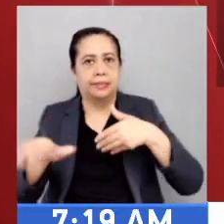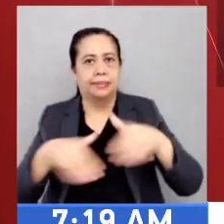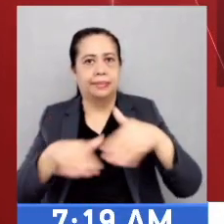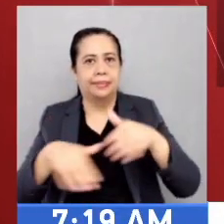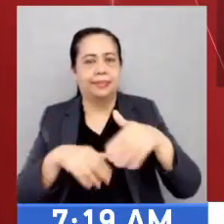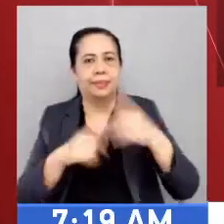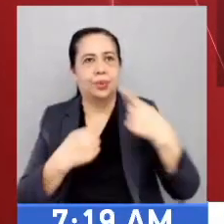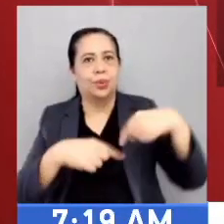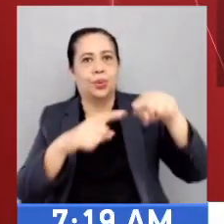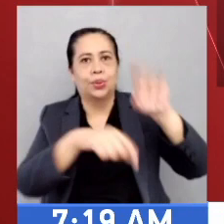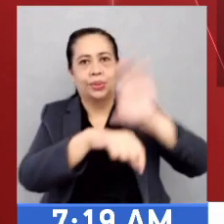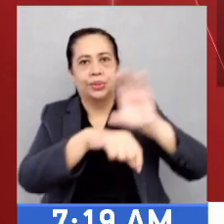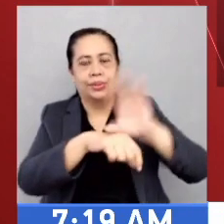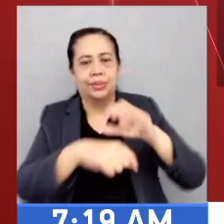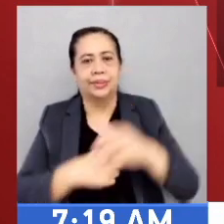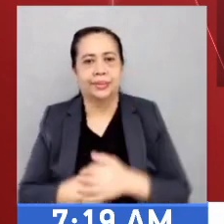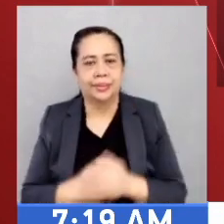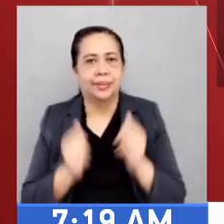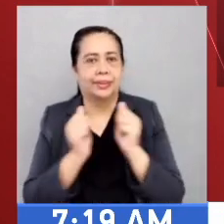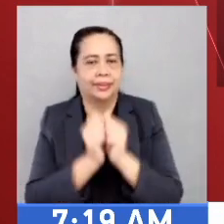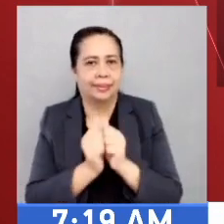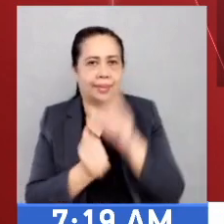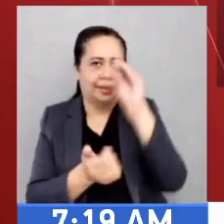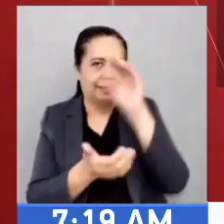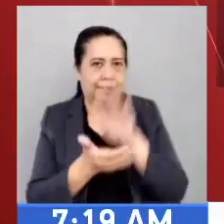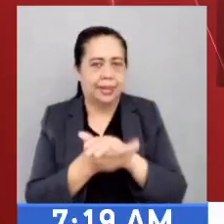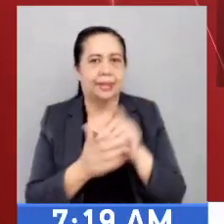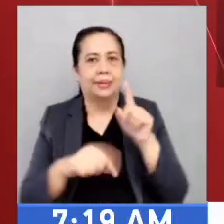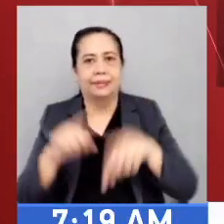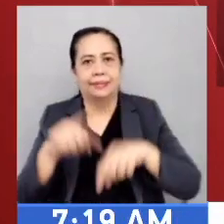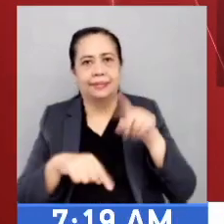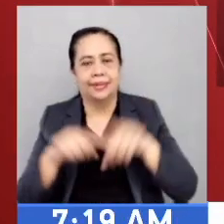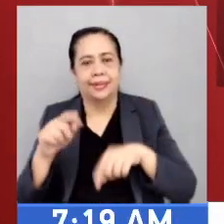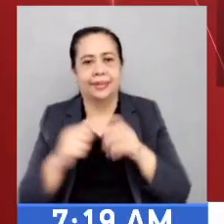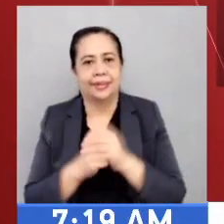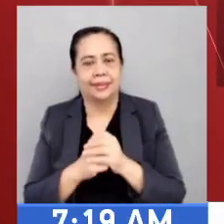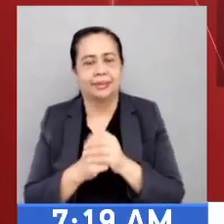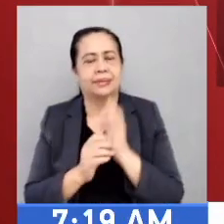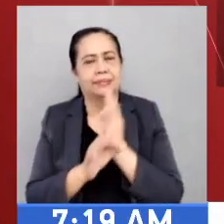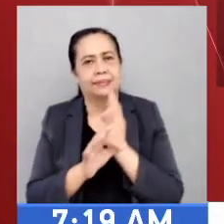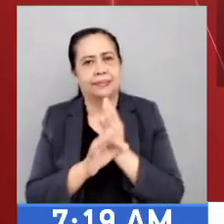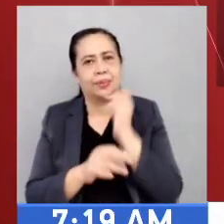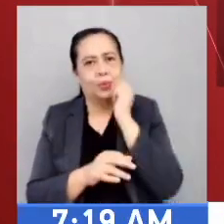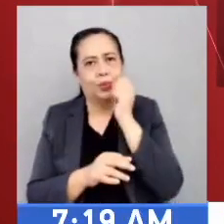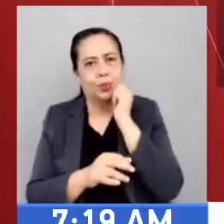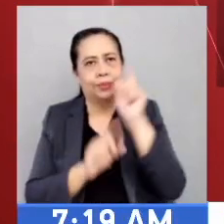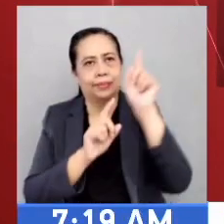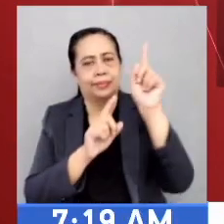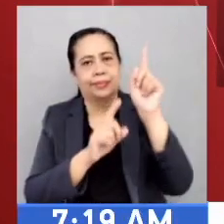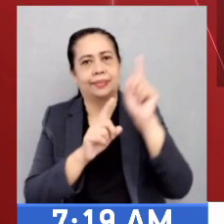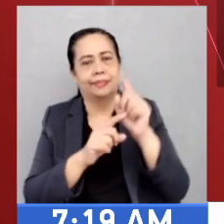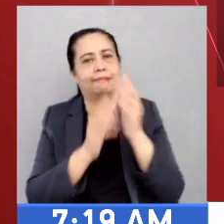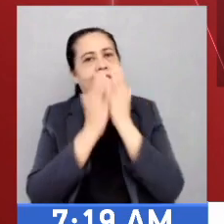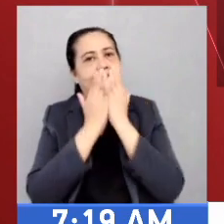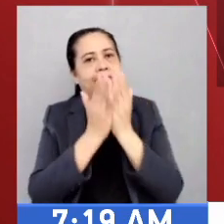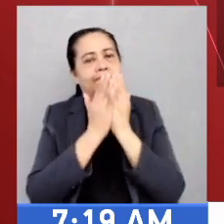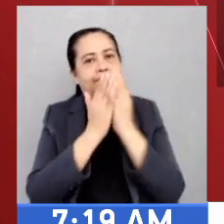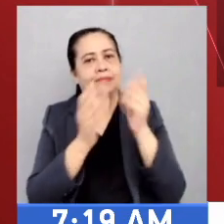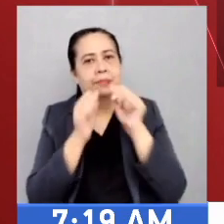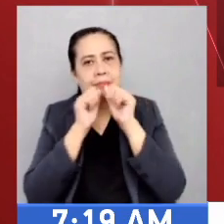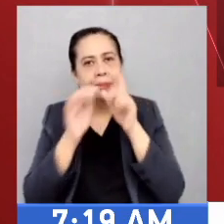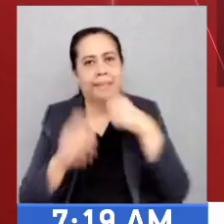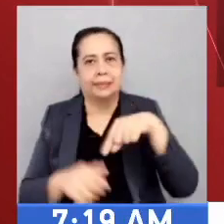Jade Pabalunan kasama ang kanyang asawa at mga kaibigan. Naging panata na raw kasi nila ito at paraan para magpasalamat sa mga biyayang natatanggap